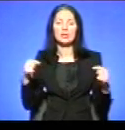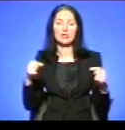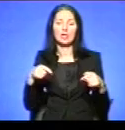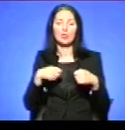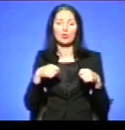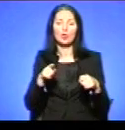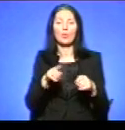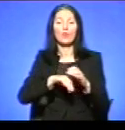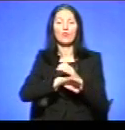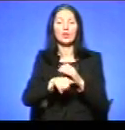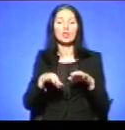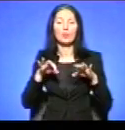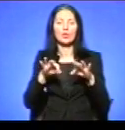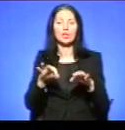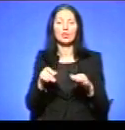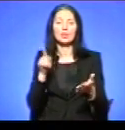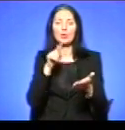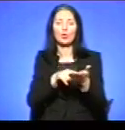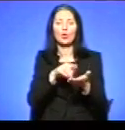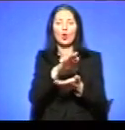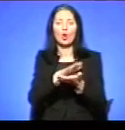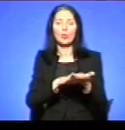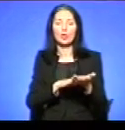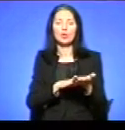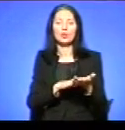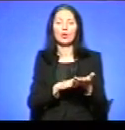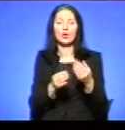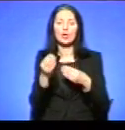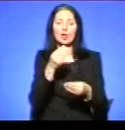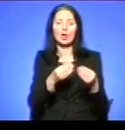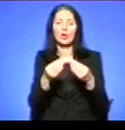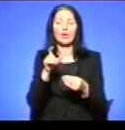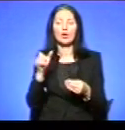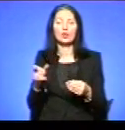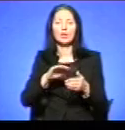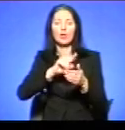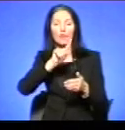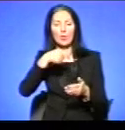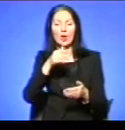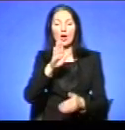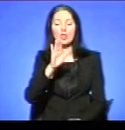викрадені автомобілі з метою подальшого шахраювання особи викупу.